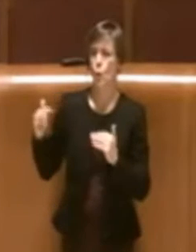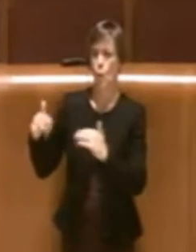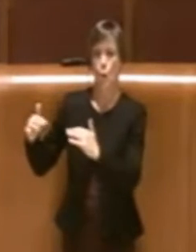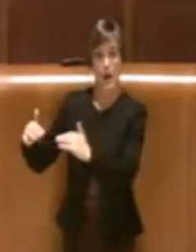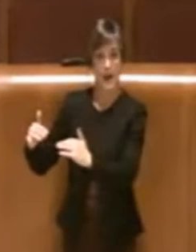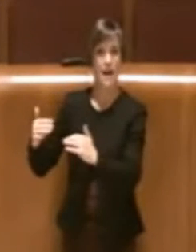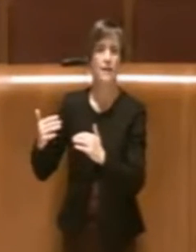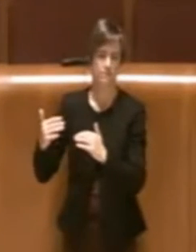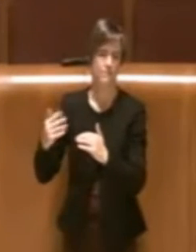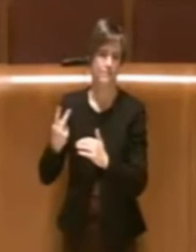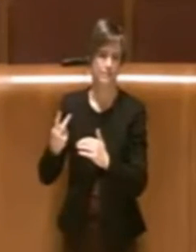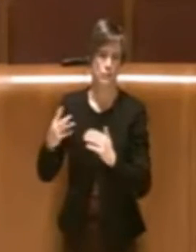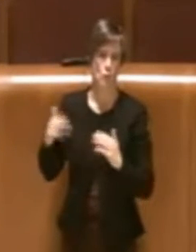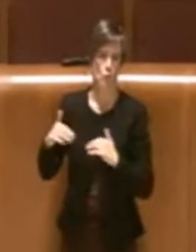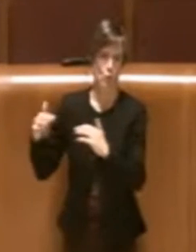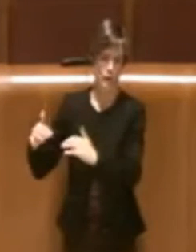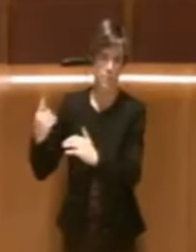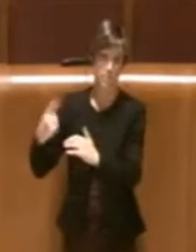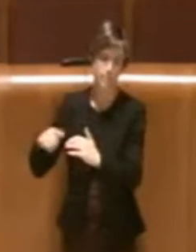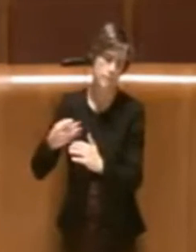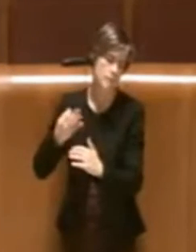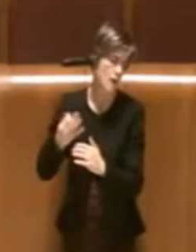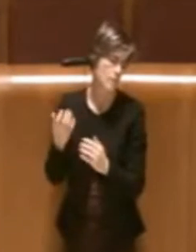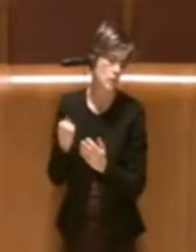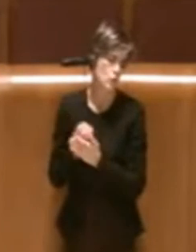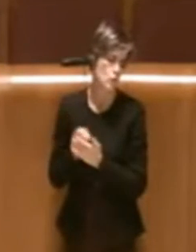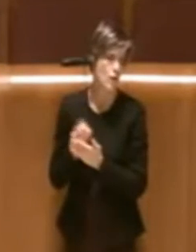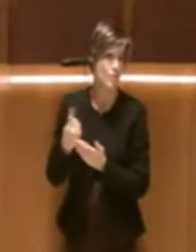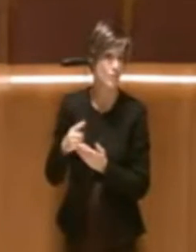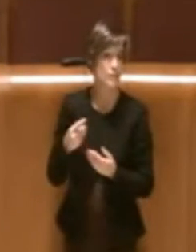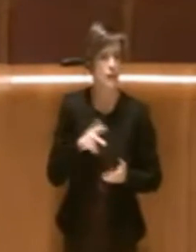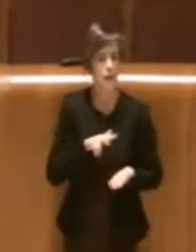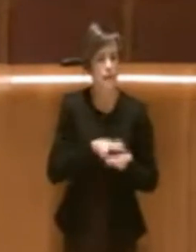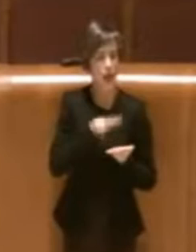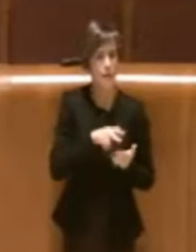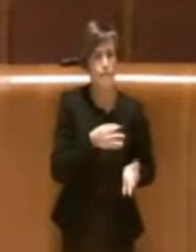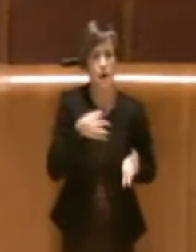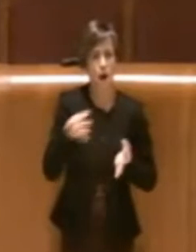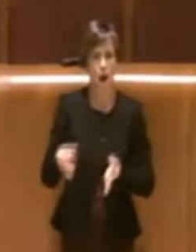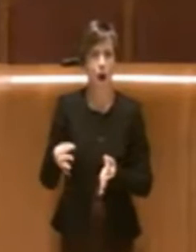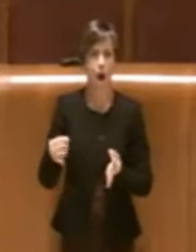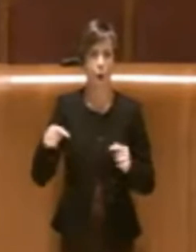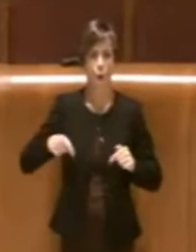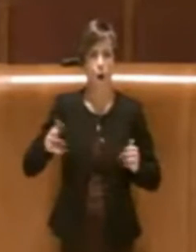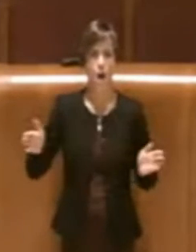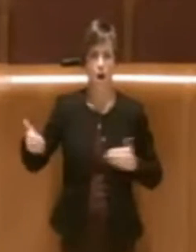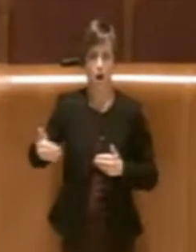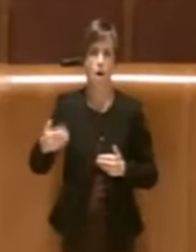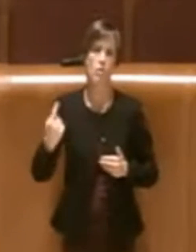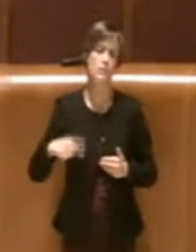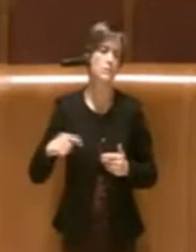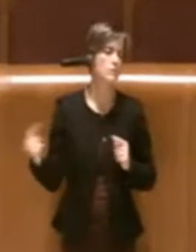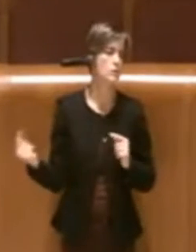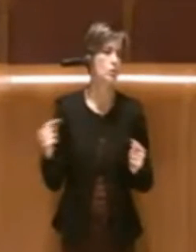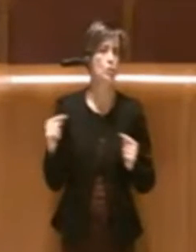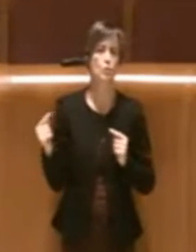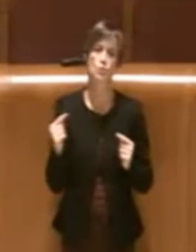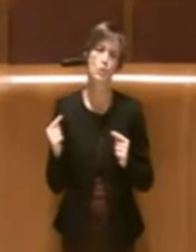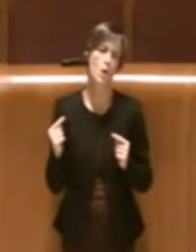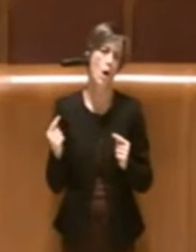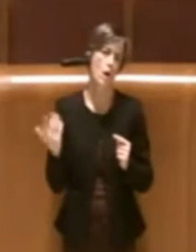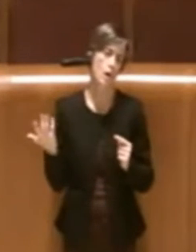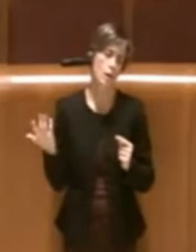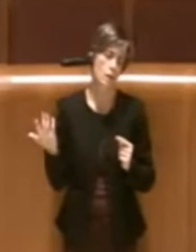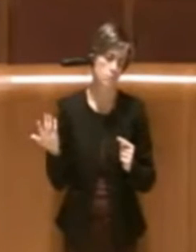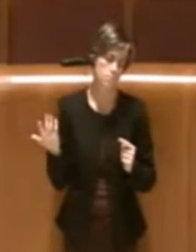sempre accade quando portiamo in aula una delibera di questo genere, la discussione è fatta in